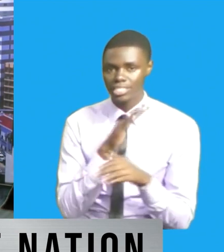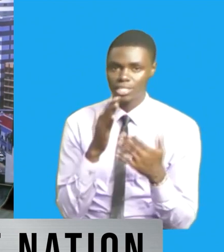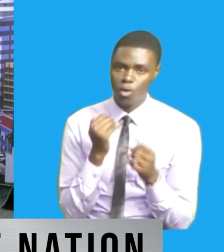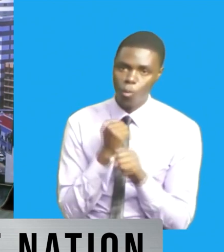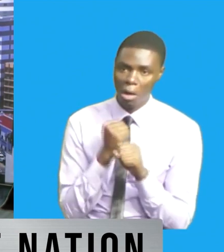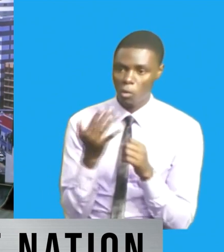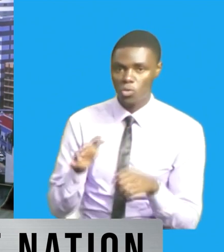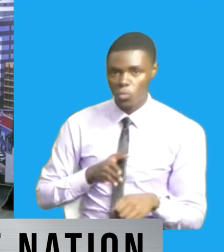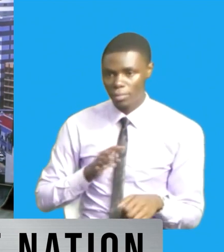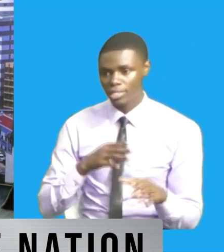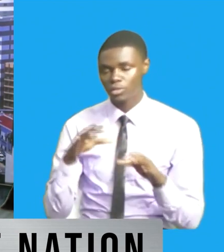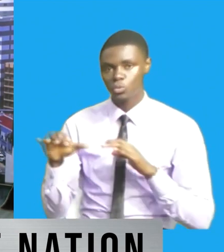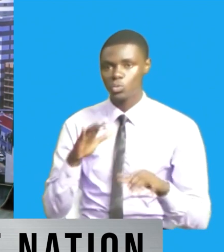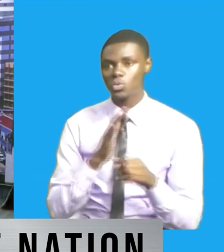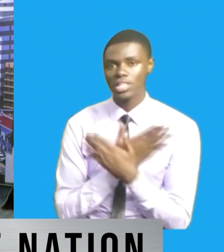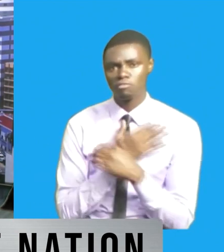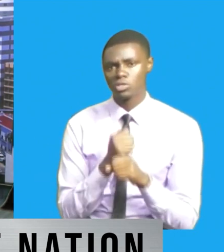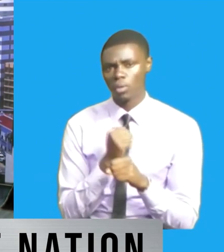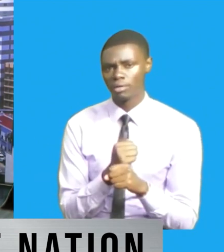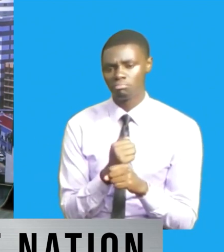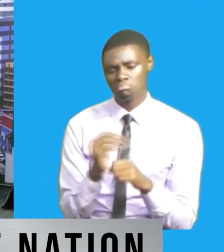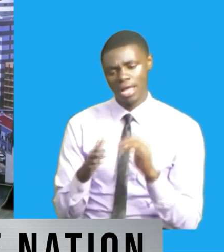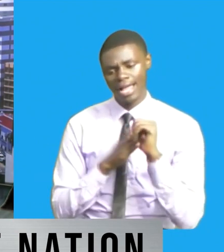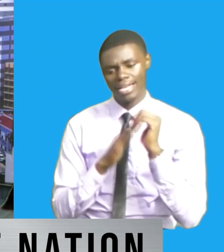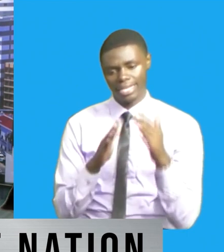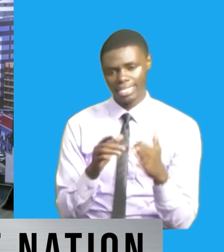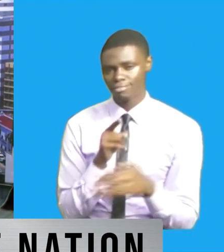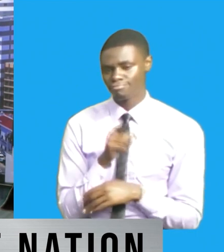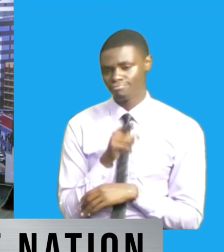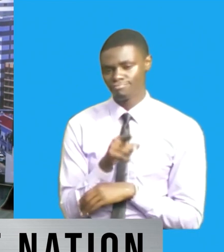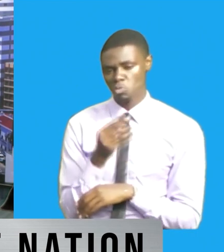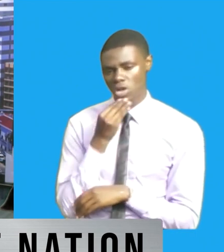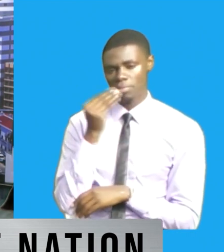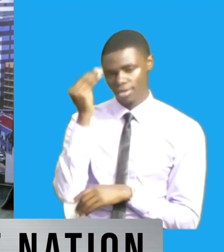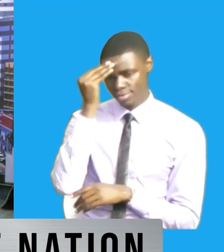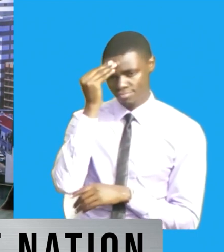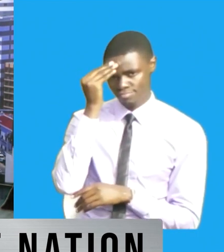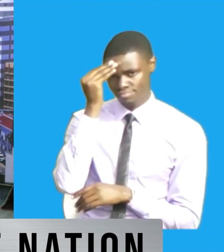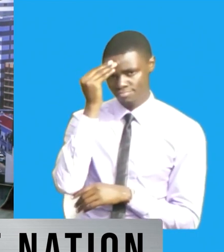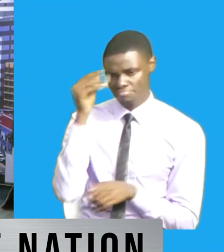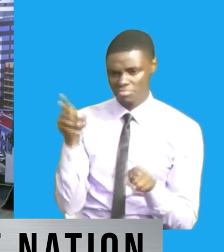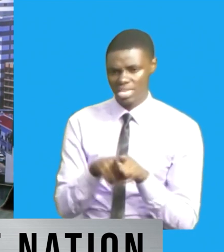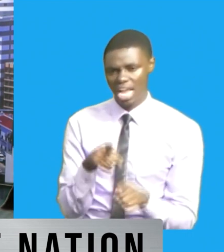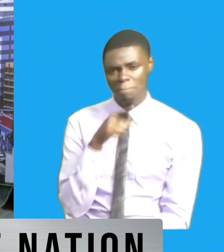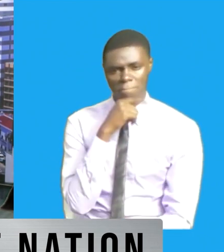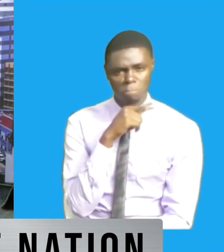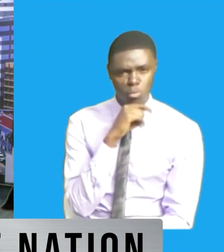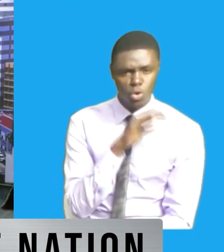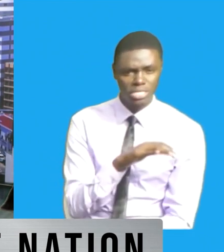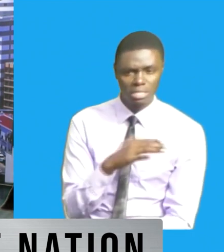inafika mahali mimi naona kama viongozi wetu wanajifanya kama boys na